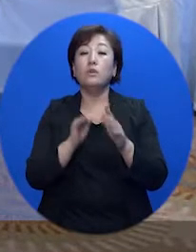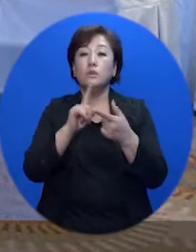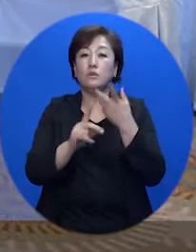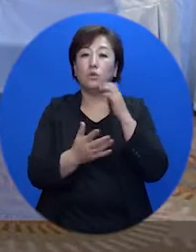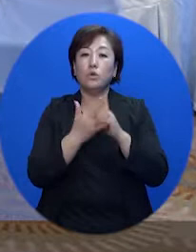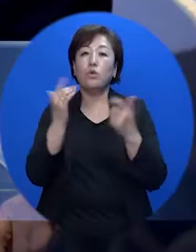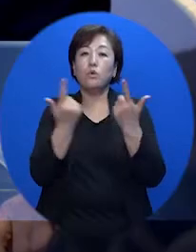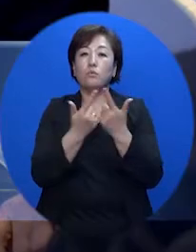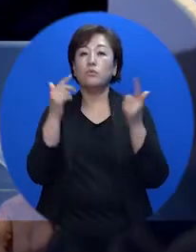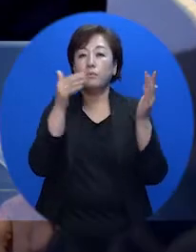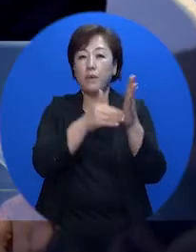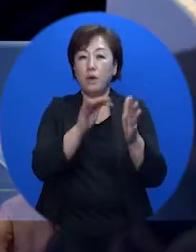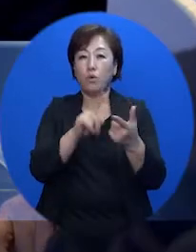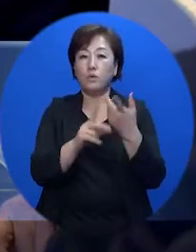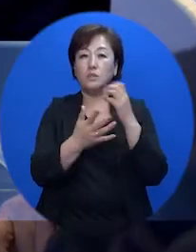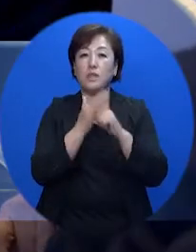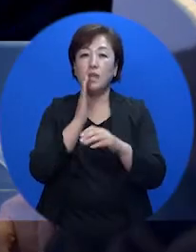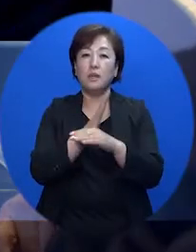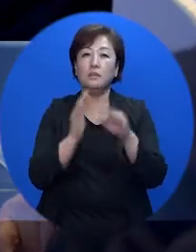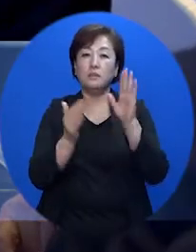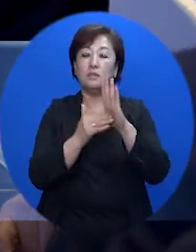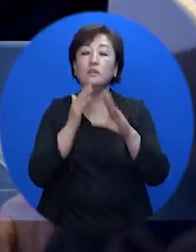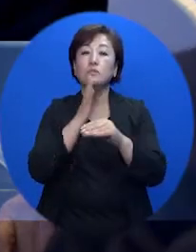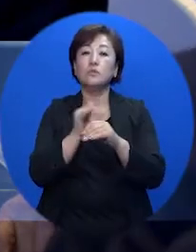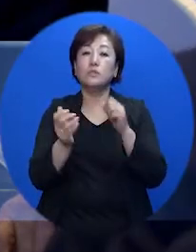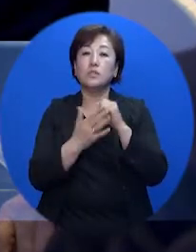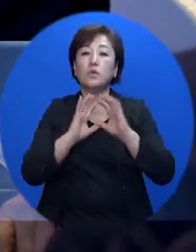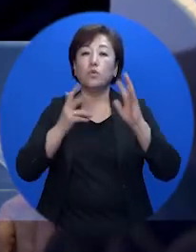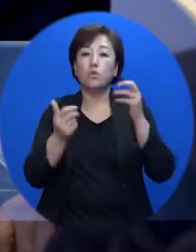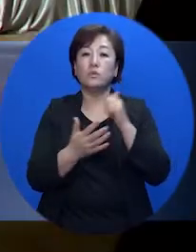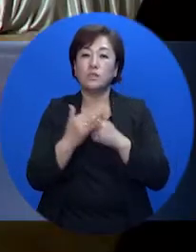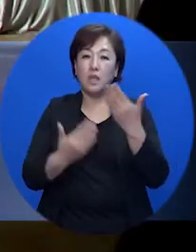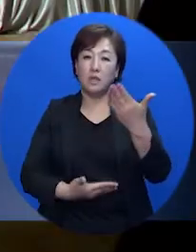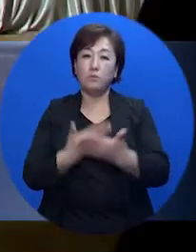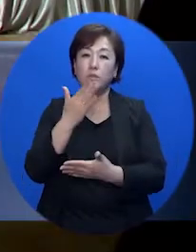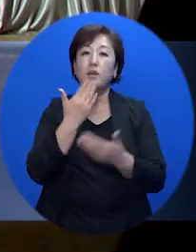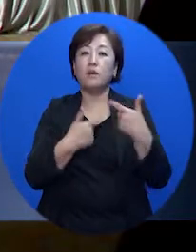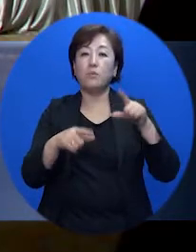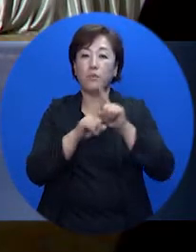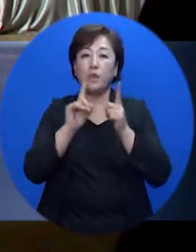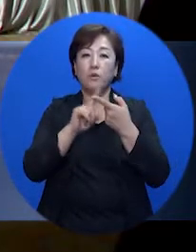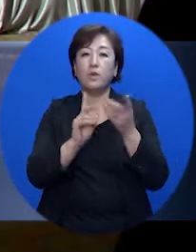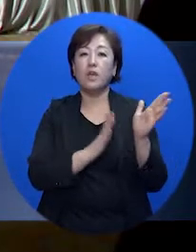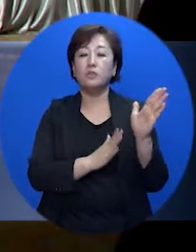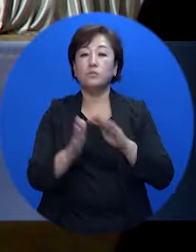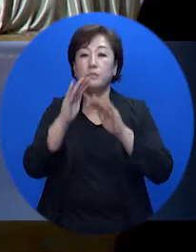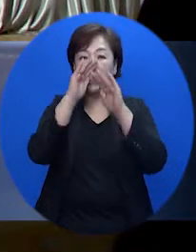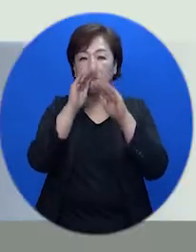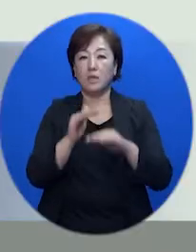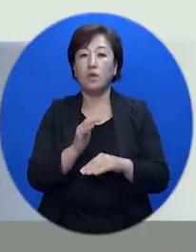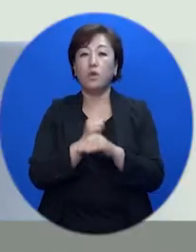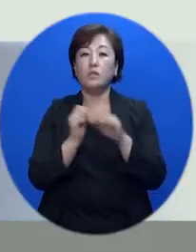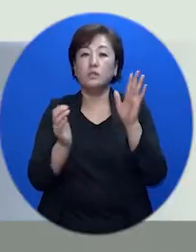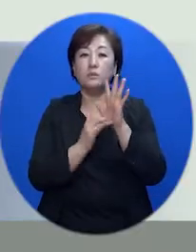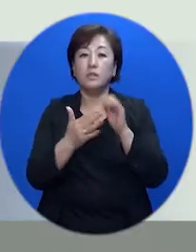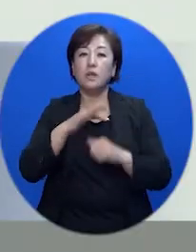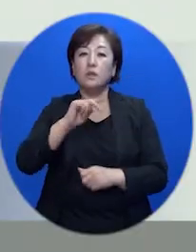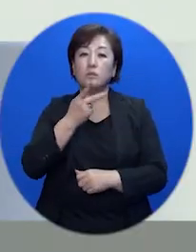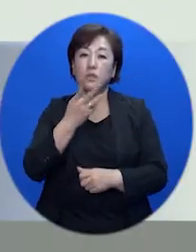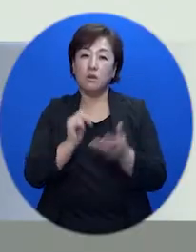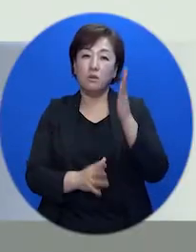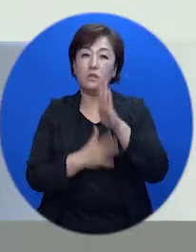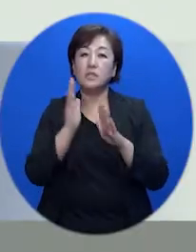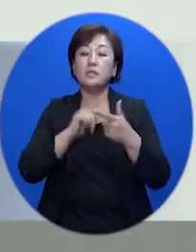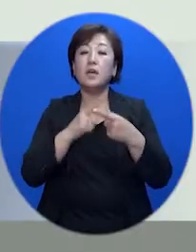울산 북방경제협력 중심기지 조성을 위한 국제협력 전략을 주제로 진행됐습니다. 송철호 시장은